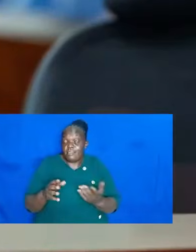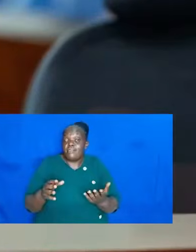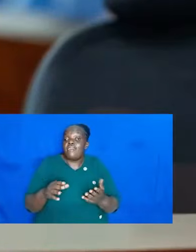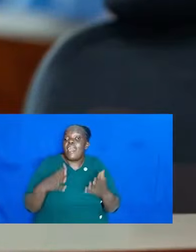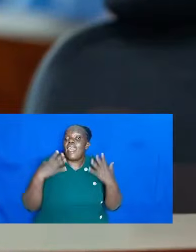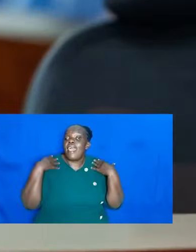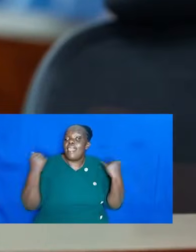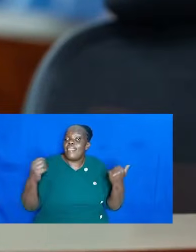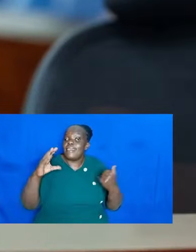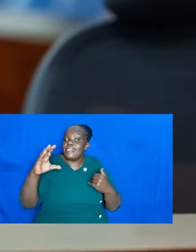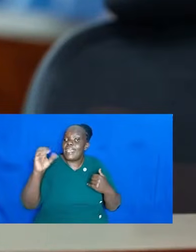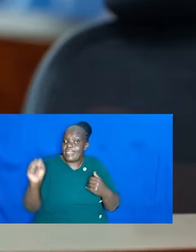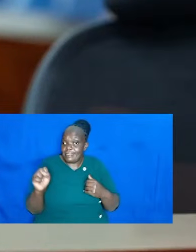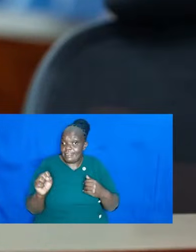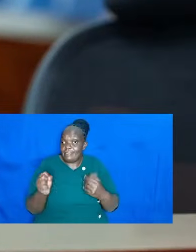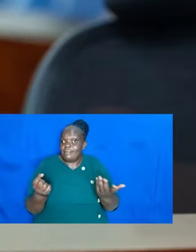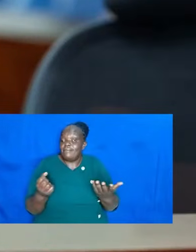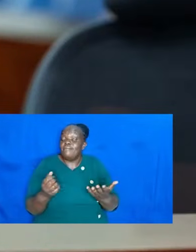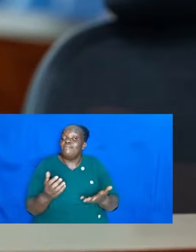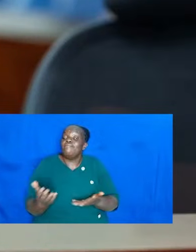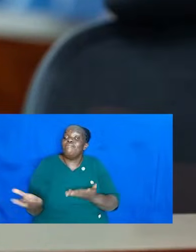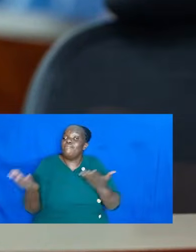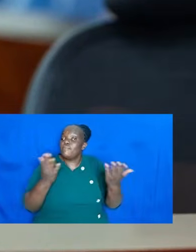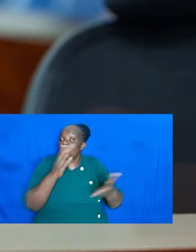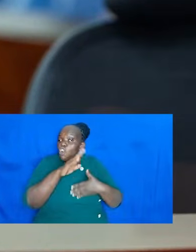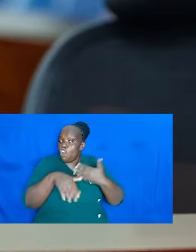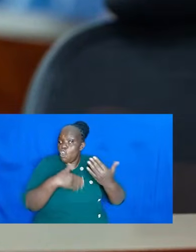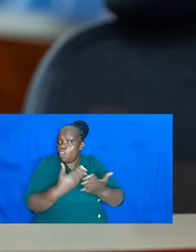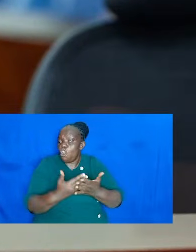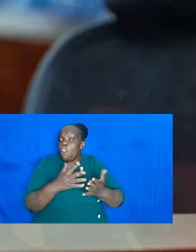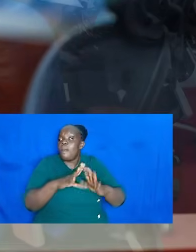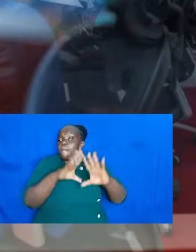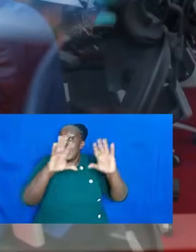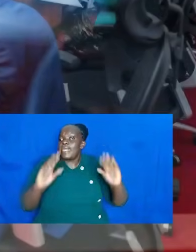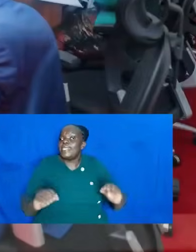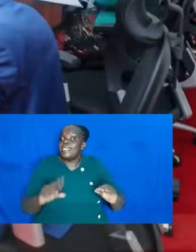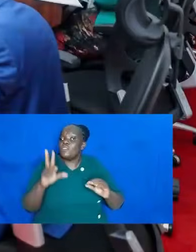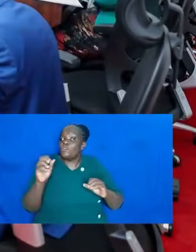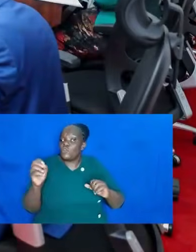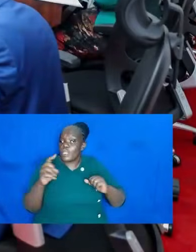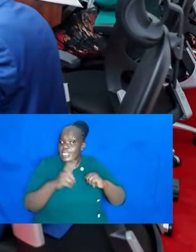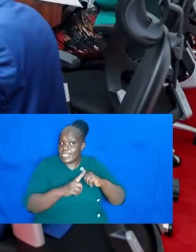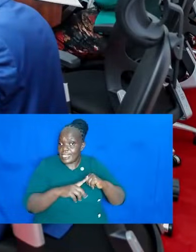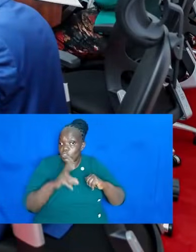Waziri wa Afya Aden Duale amewasilisha makadirio ya bajeti ya mwaka